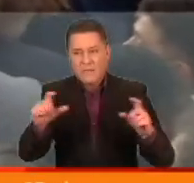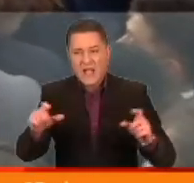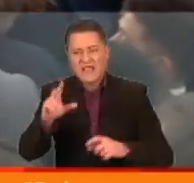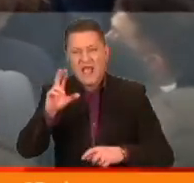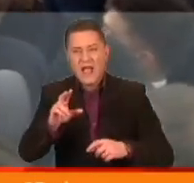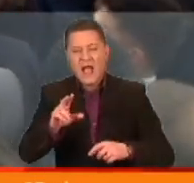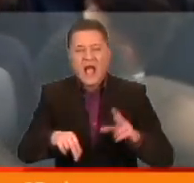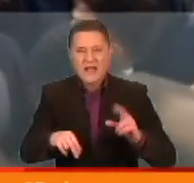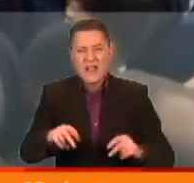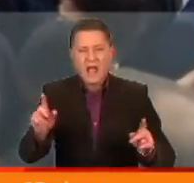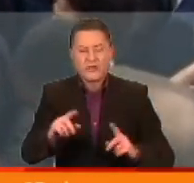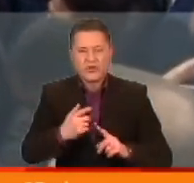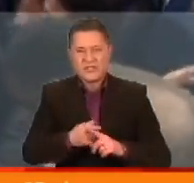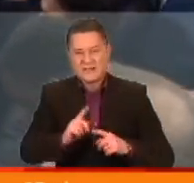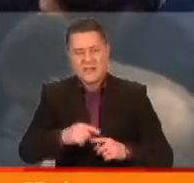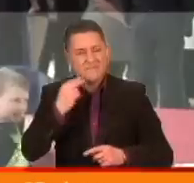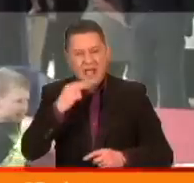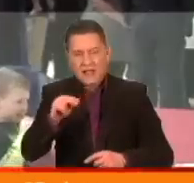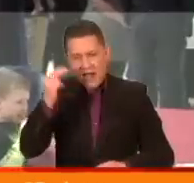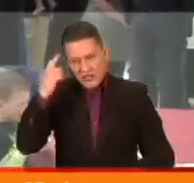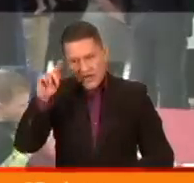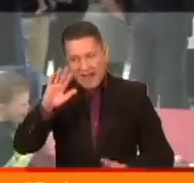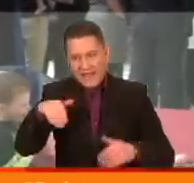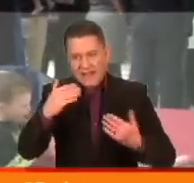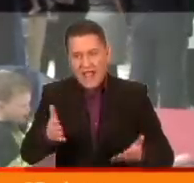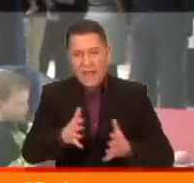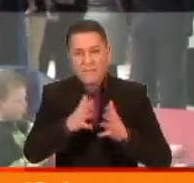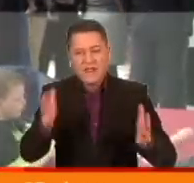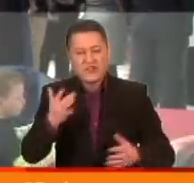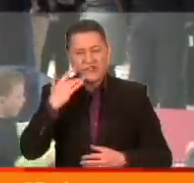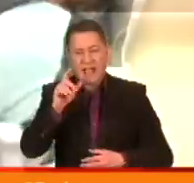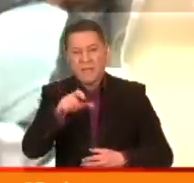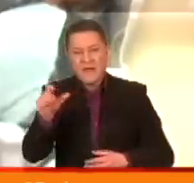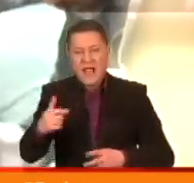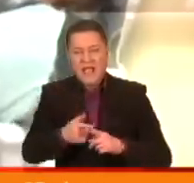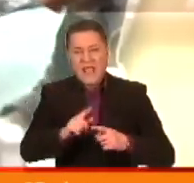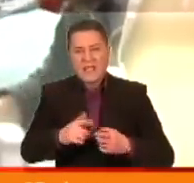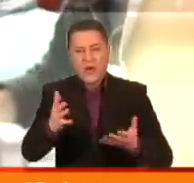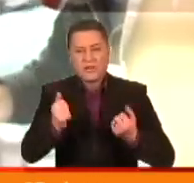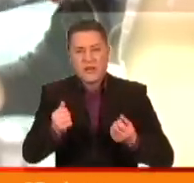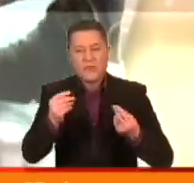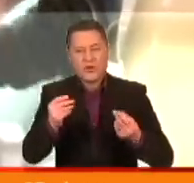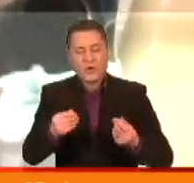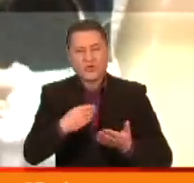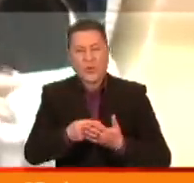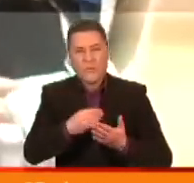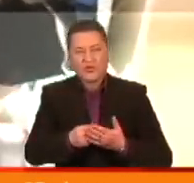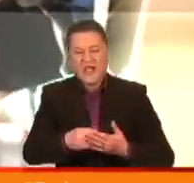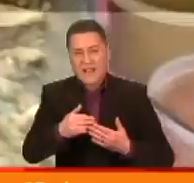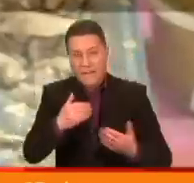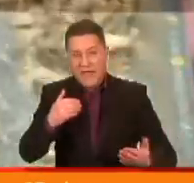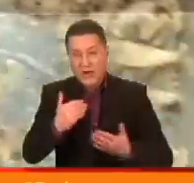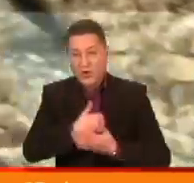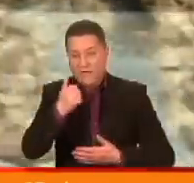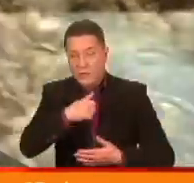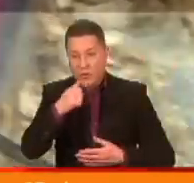це була найкраща ідея. Більшість американців, які отримують гроші з бюджету, перед Новим роком лишилися